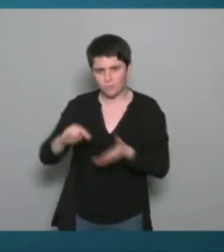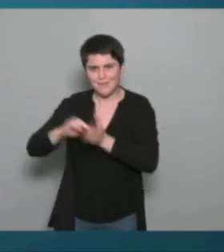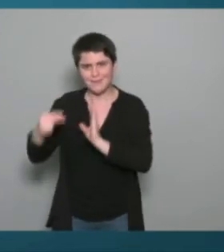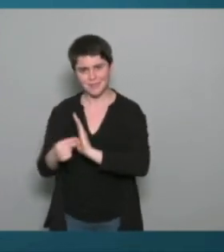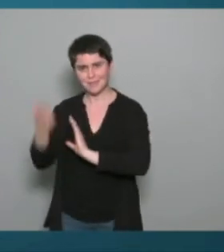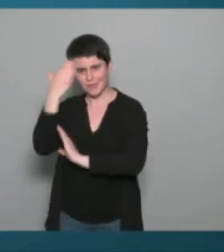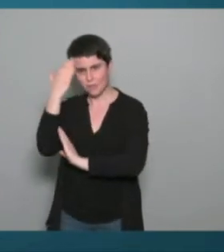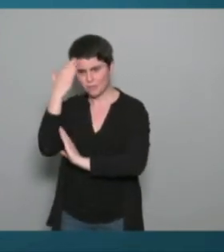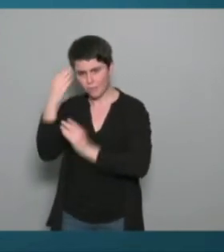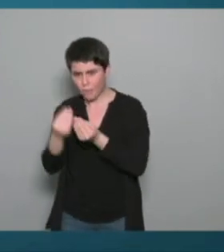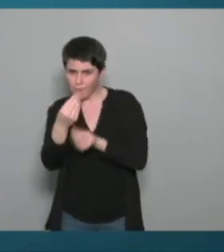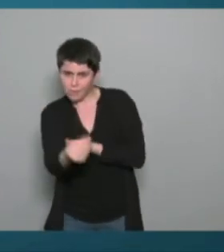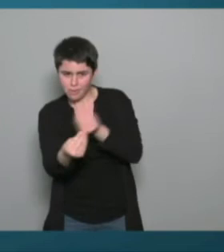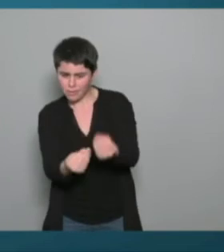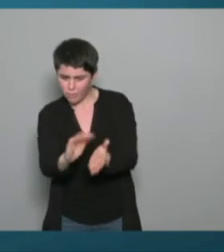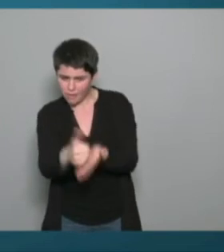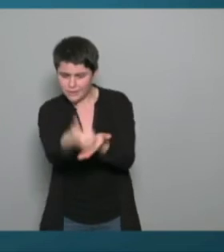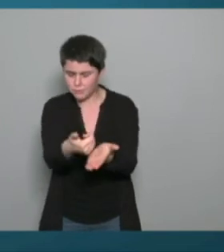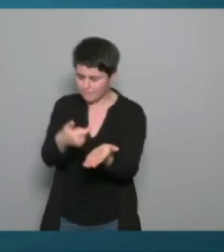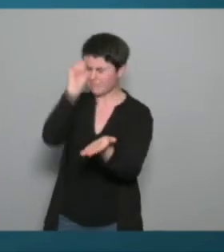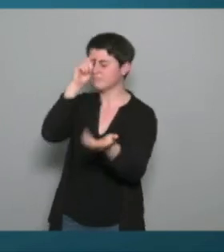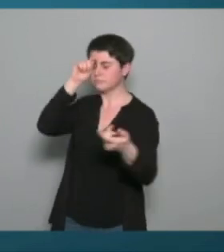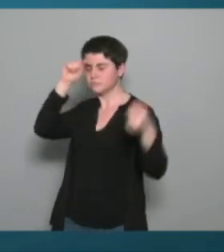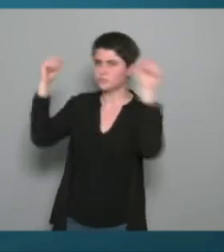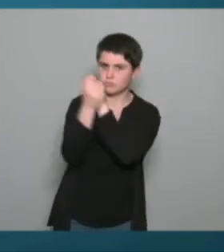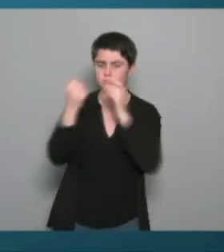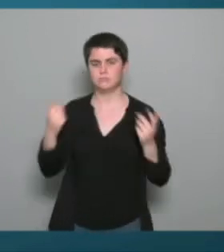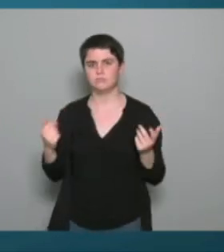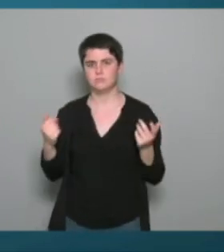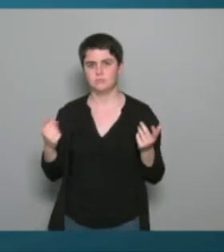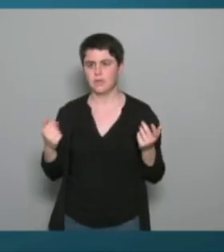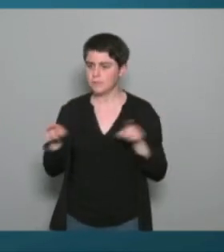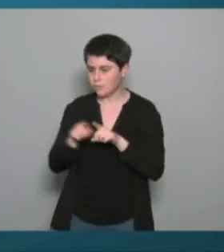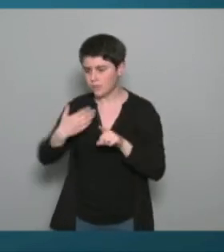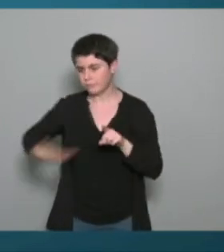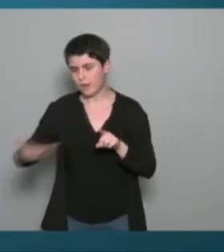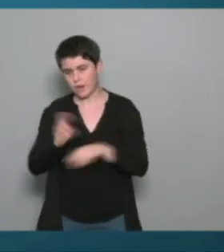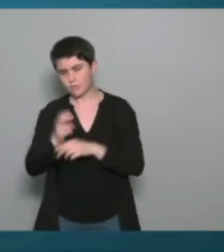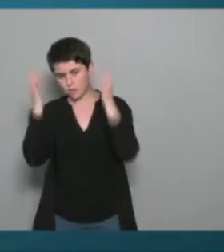puis il aussi l'expérience qui fait qu'à un moment donné on repère et on peut mieux accompagner les personnes